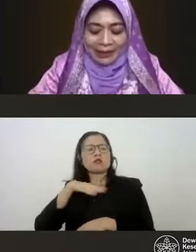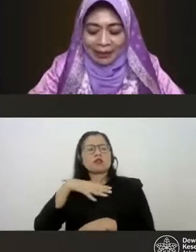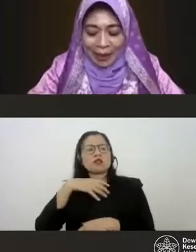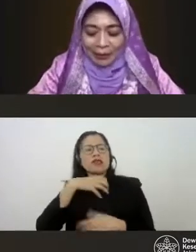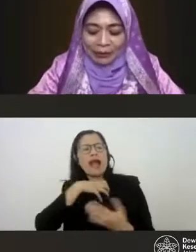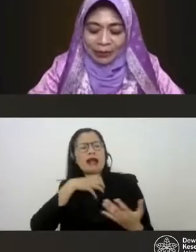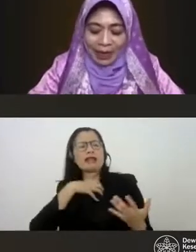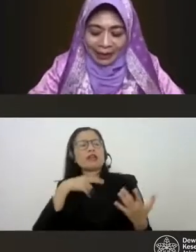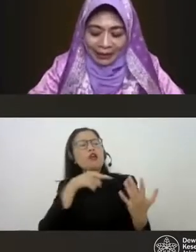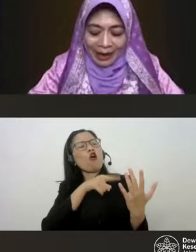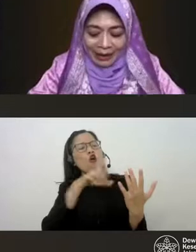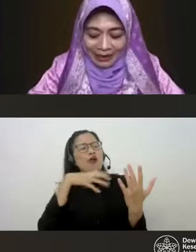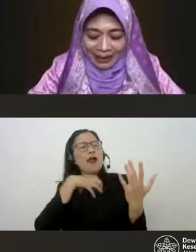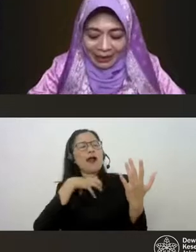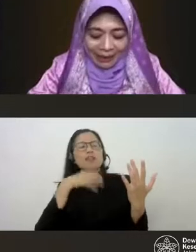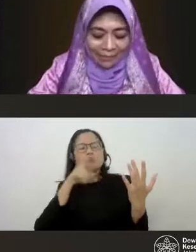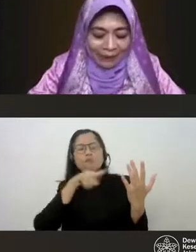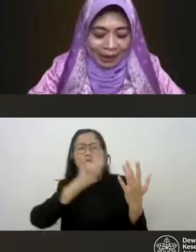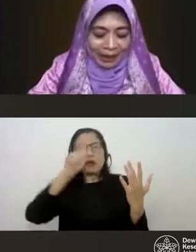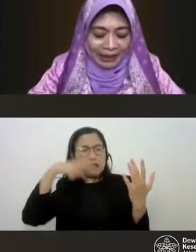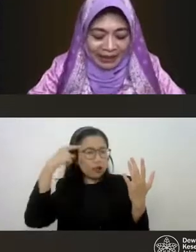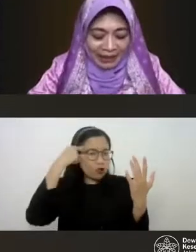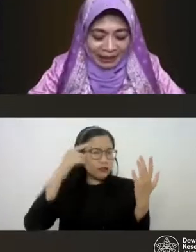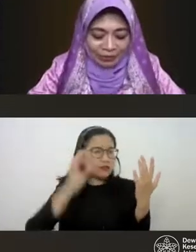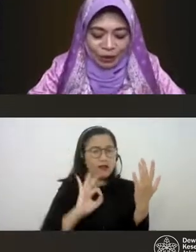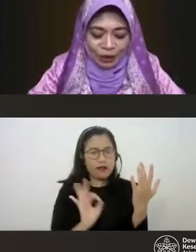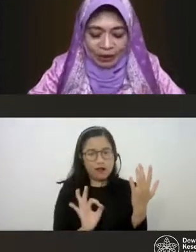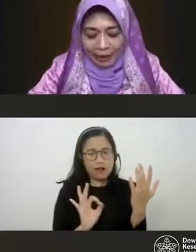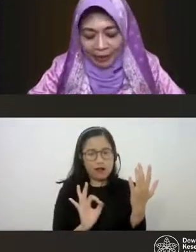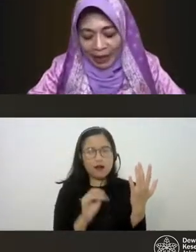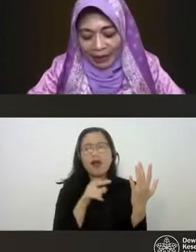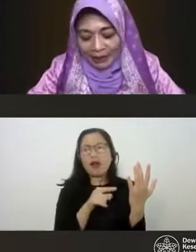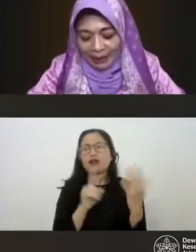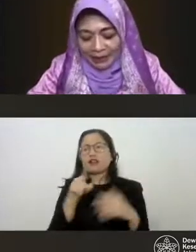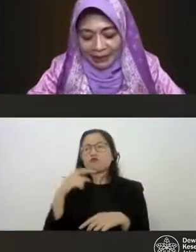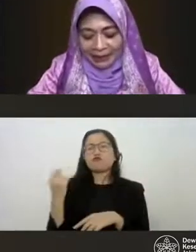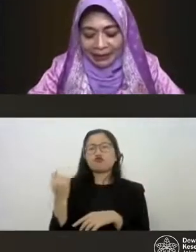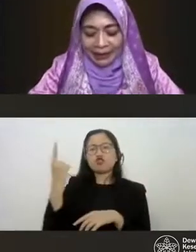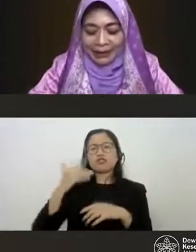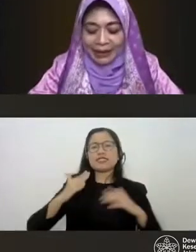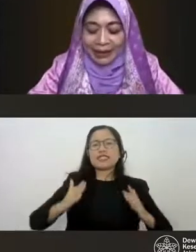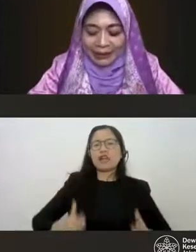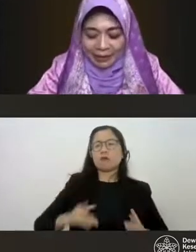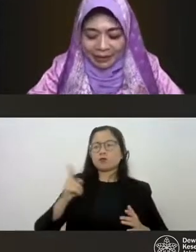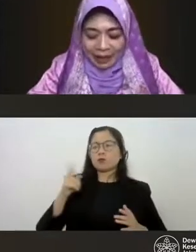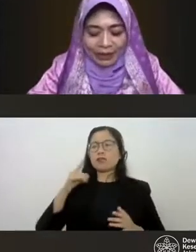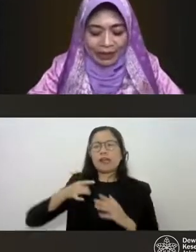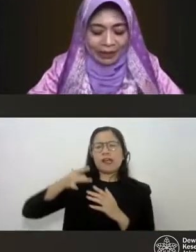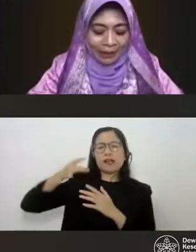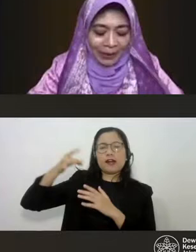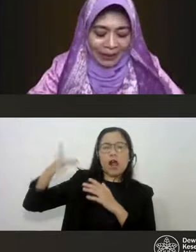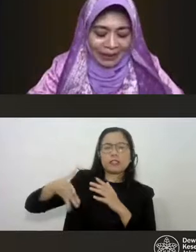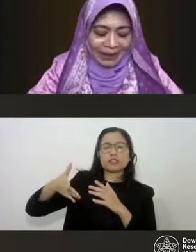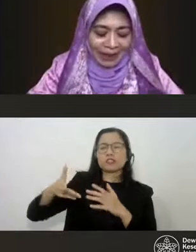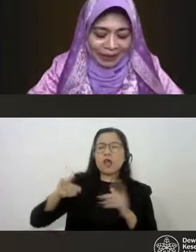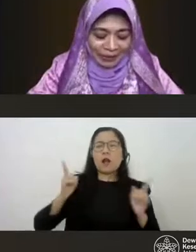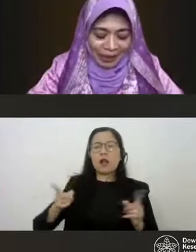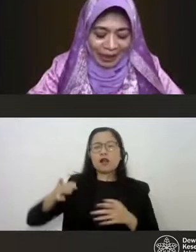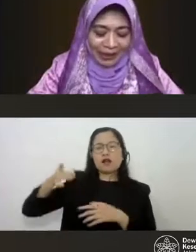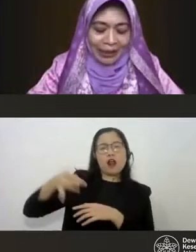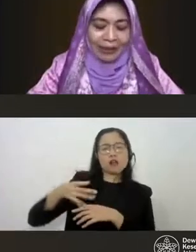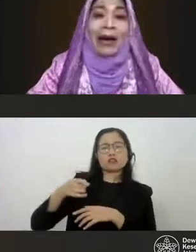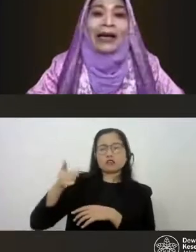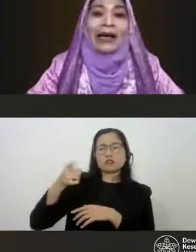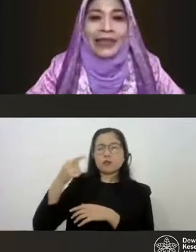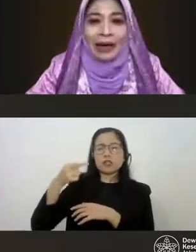keyakinan tanpa harus menggunakan akal sehatnya. Di sinilah sering muncul sikap keagamaan yang radikal, yang jauh dari sikap kritis dan